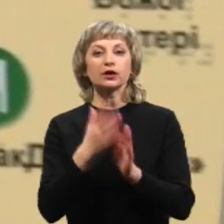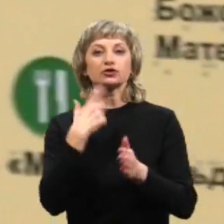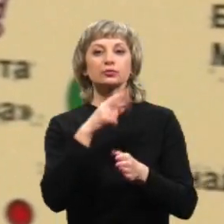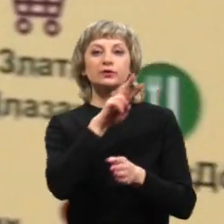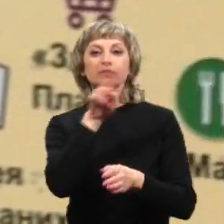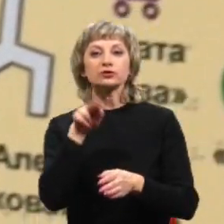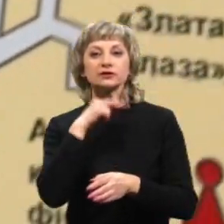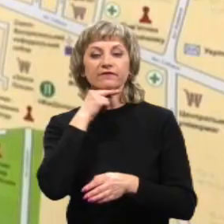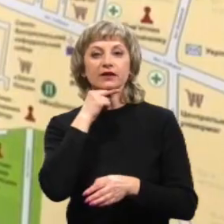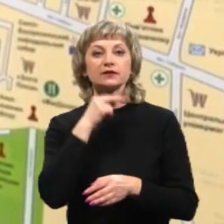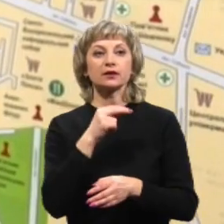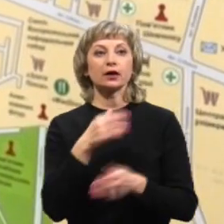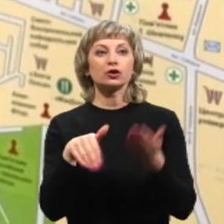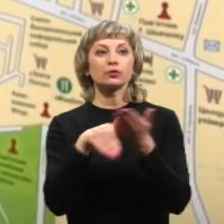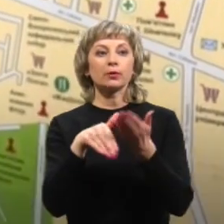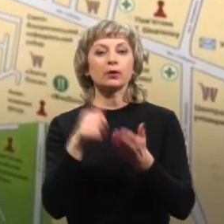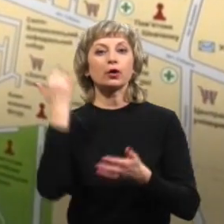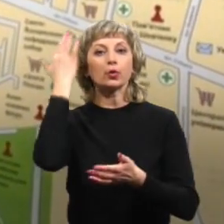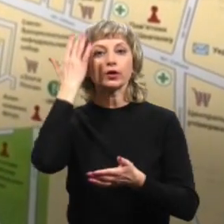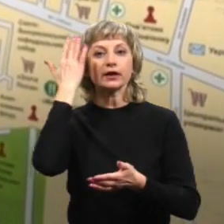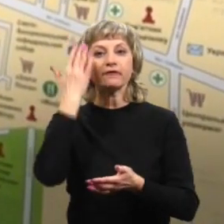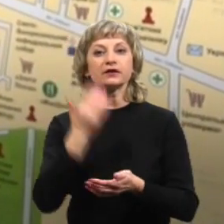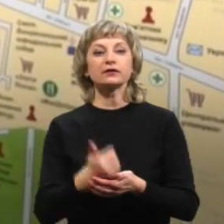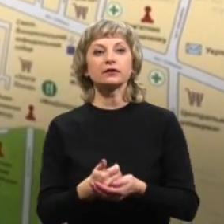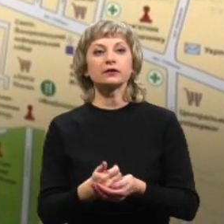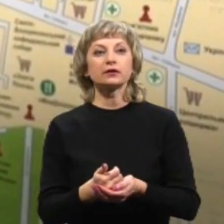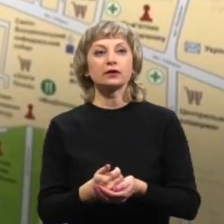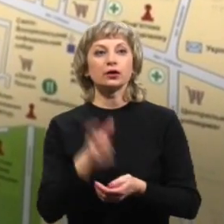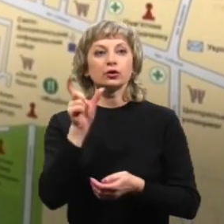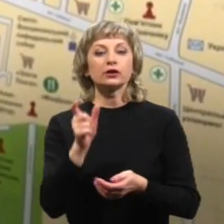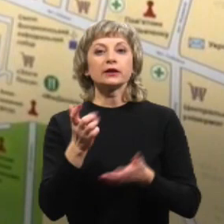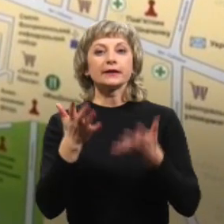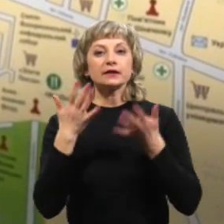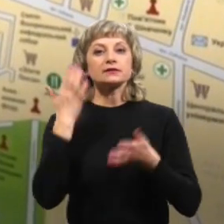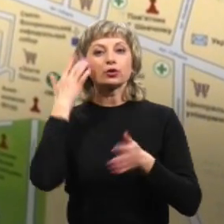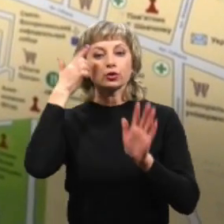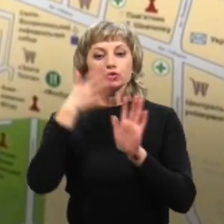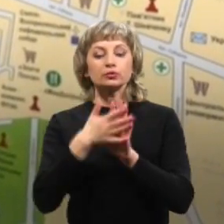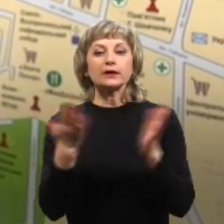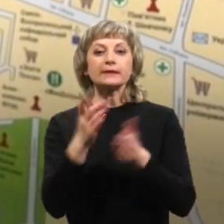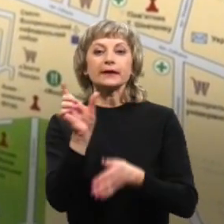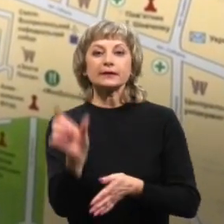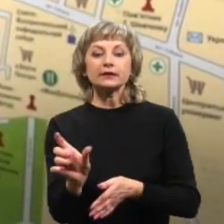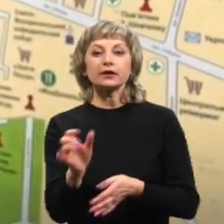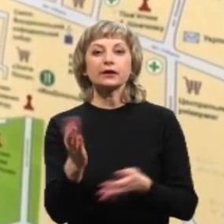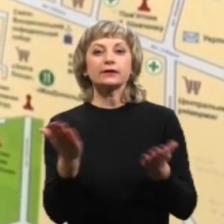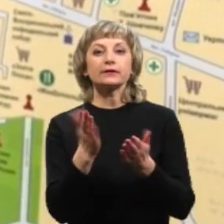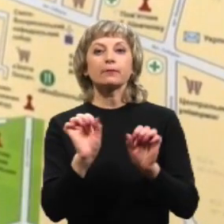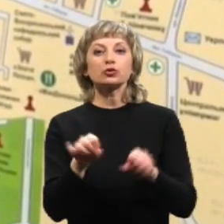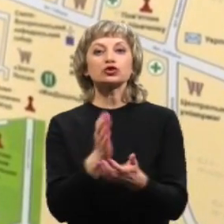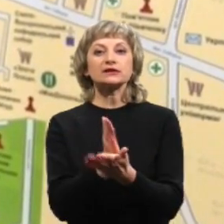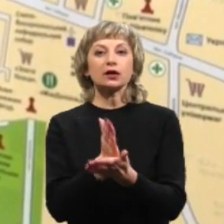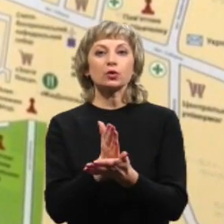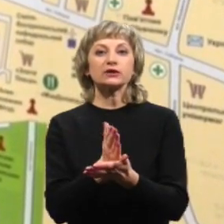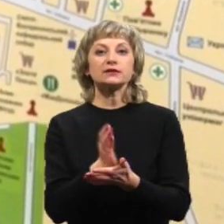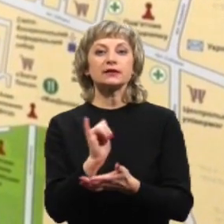і це якби допомагає в уяві, воно людина вже ясно собі розуміє, де ти і де воно може знаходитися.